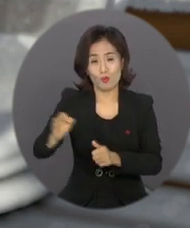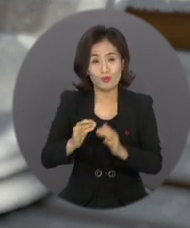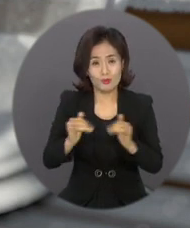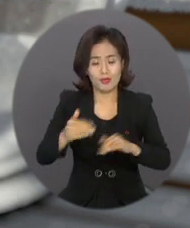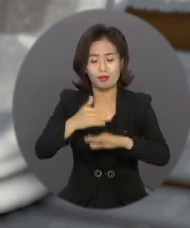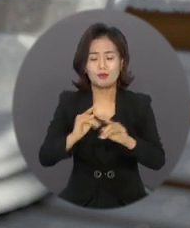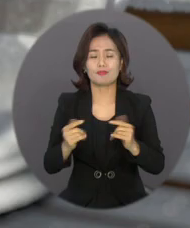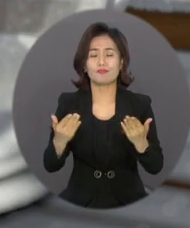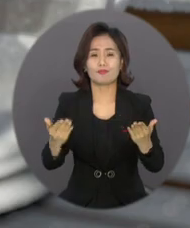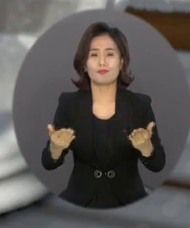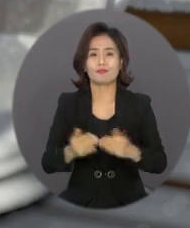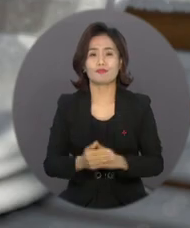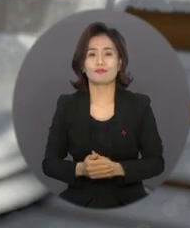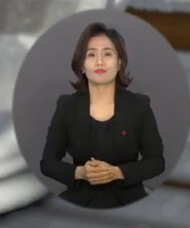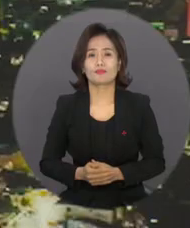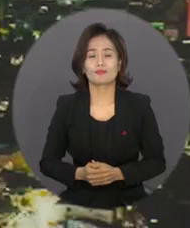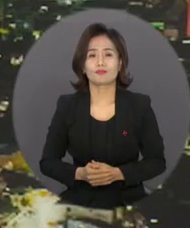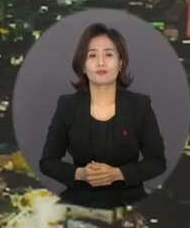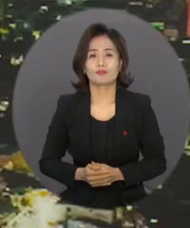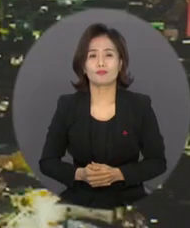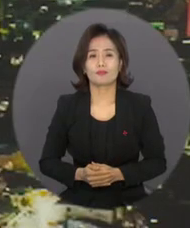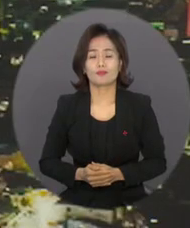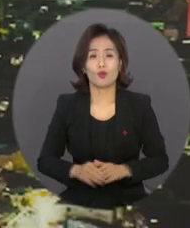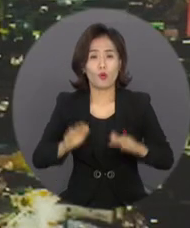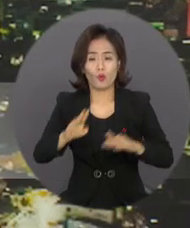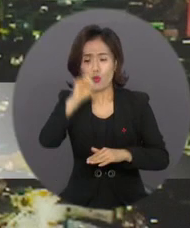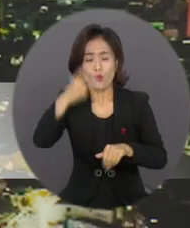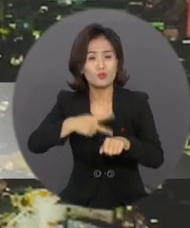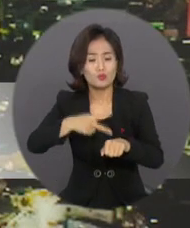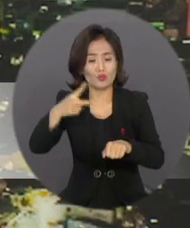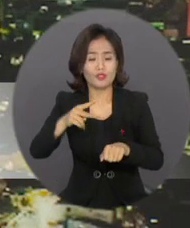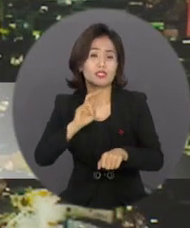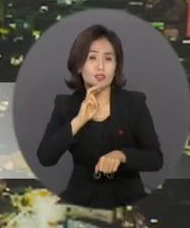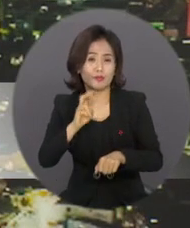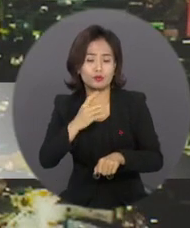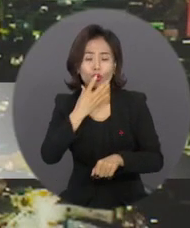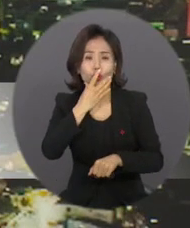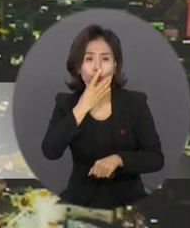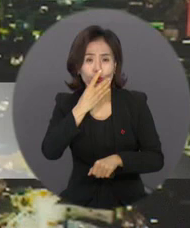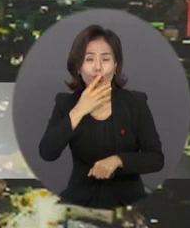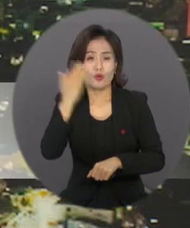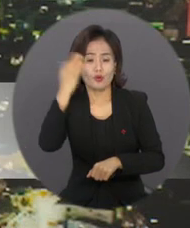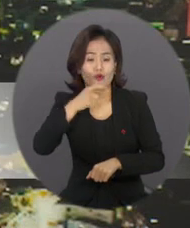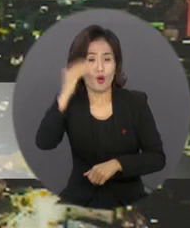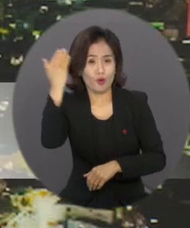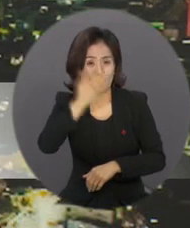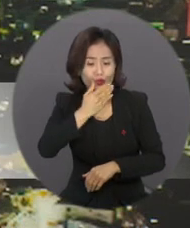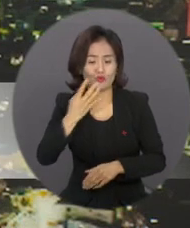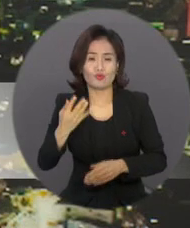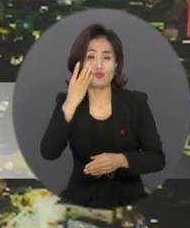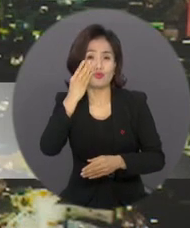보내주신 분들께 감사드립니다 오늘 오후 2시 20분쯤 여수 국가산단 내 한